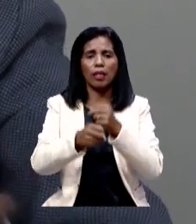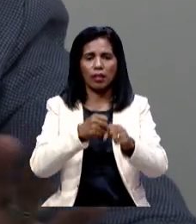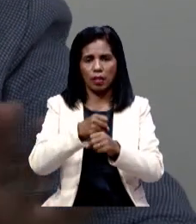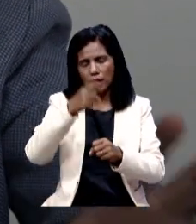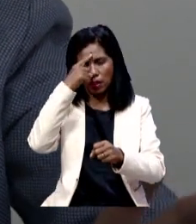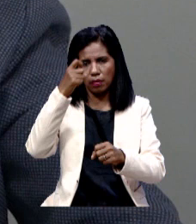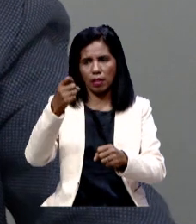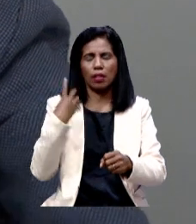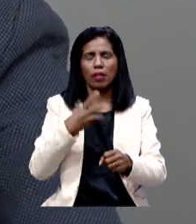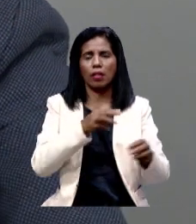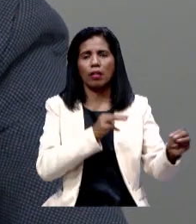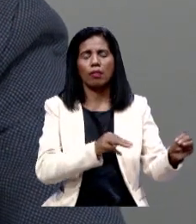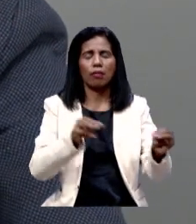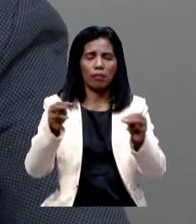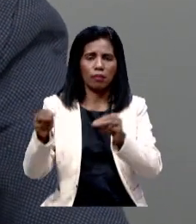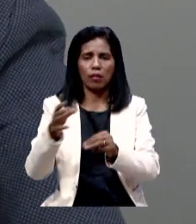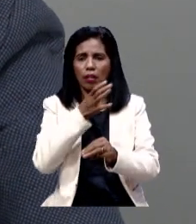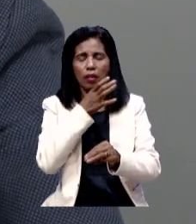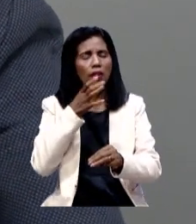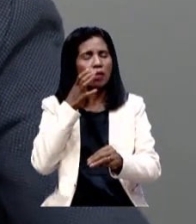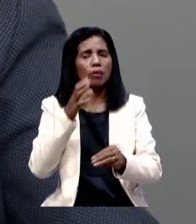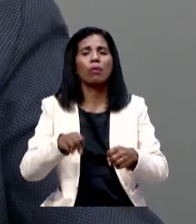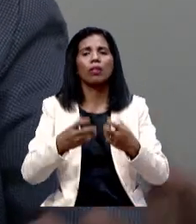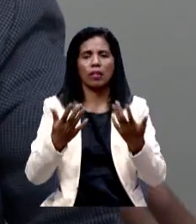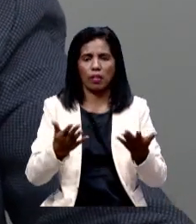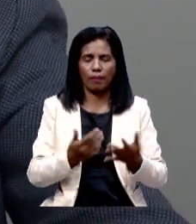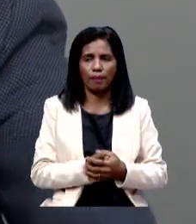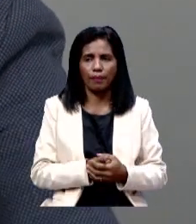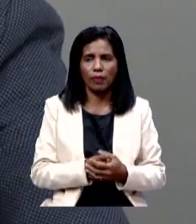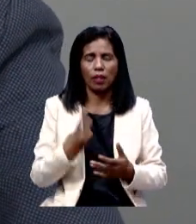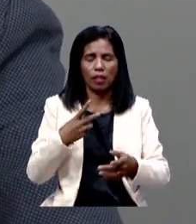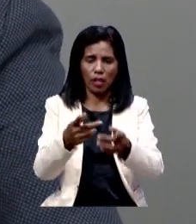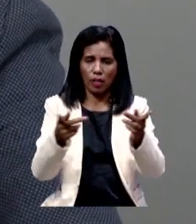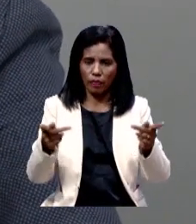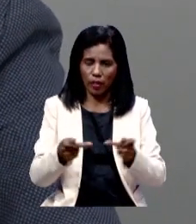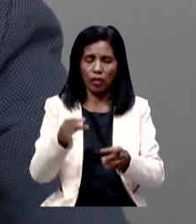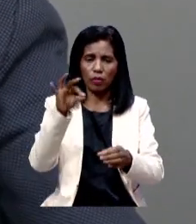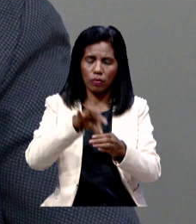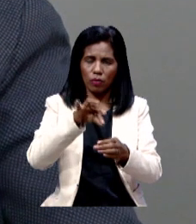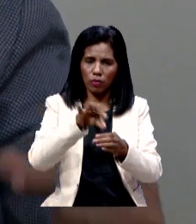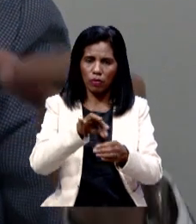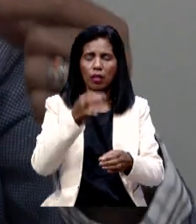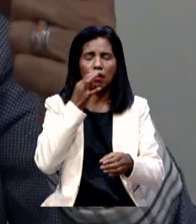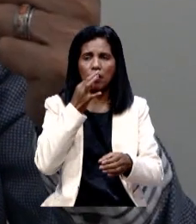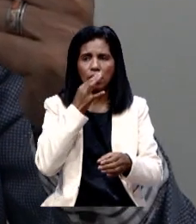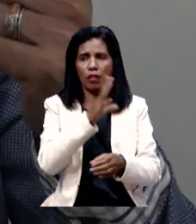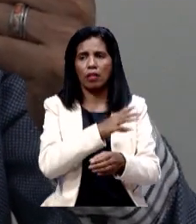ita tengki muda modelo agrikultura nih hansa ita nih area produktif nih be maki ita iya nih ita kuda